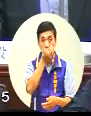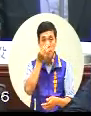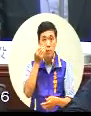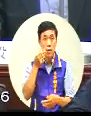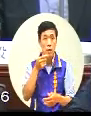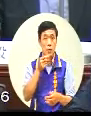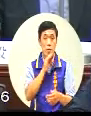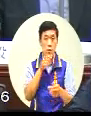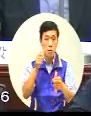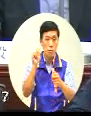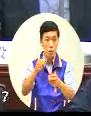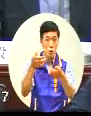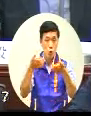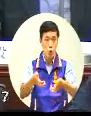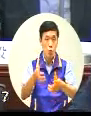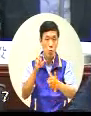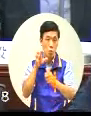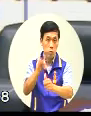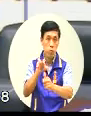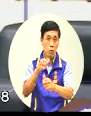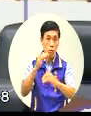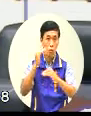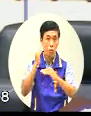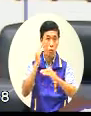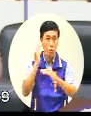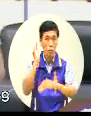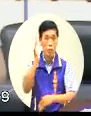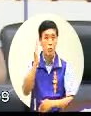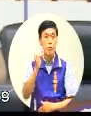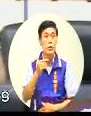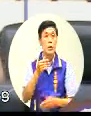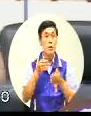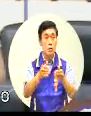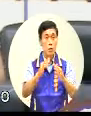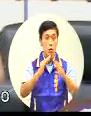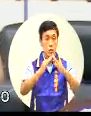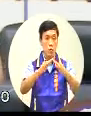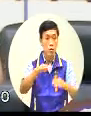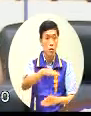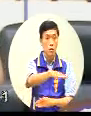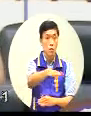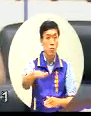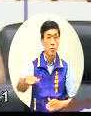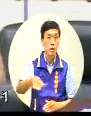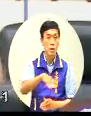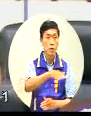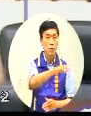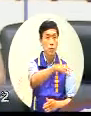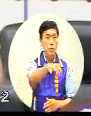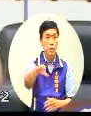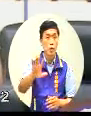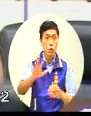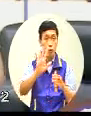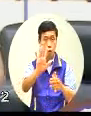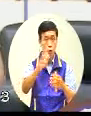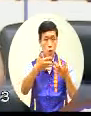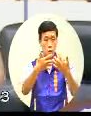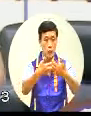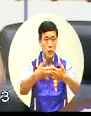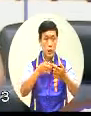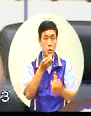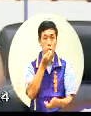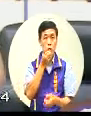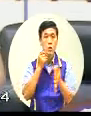制的效果。 那我想再请问一下啊，其实在市面上现在都很多什么有机食品，